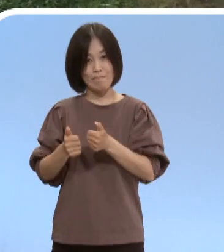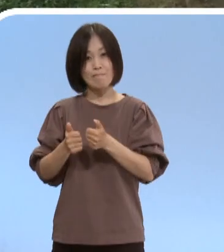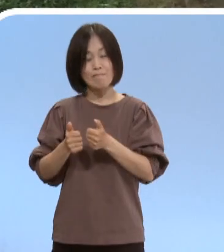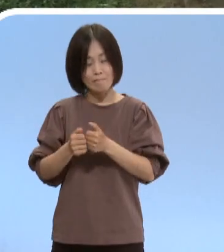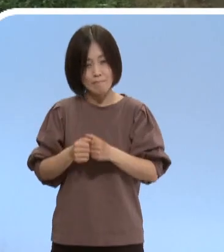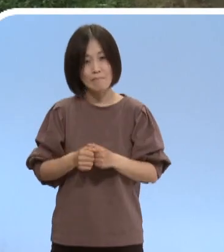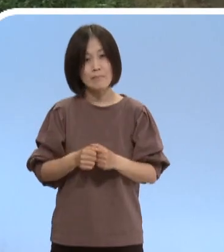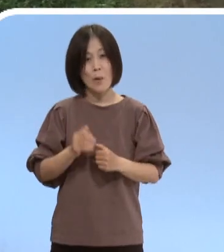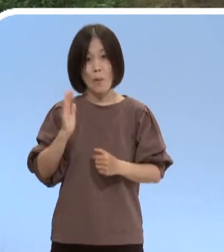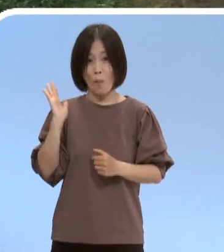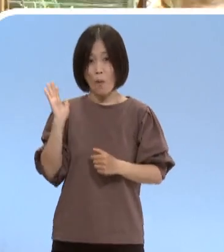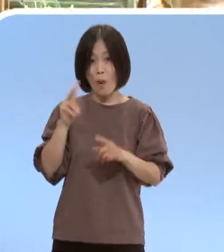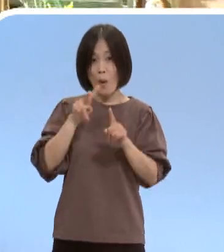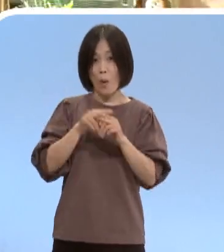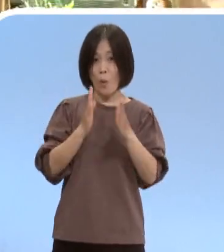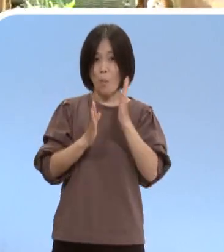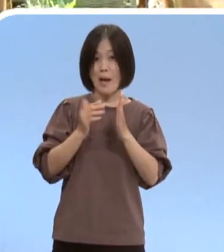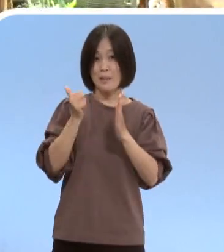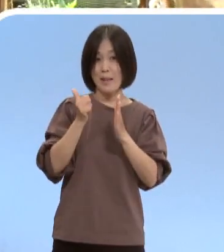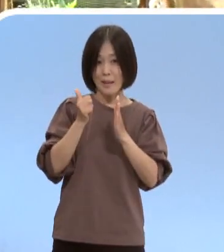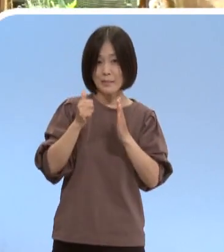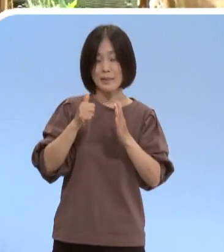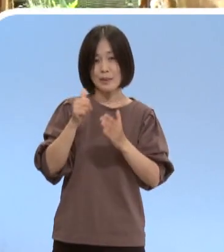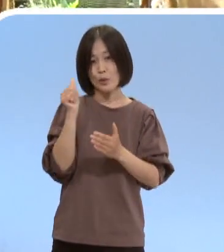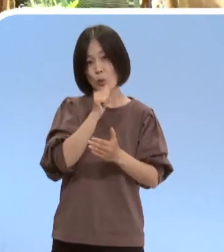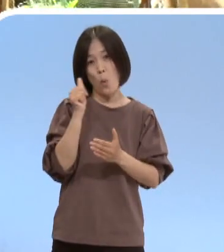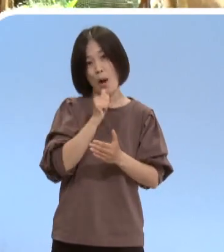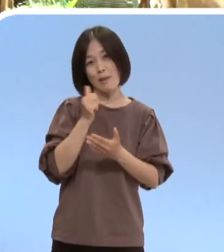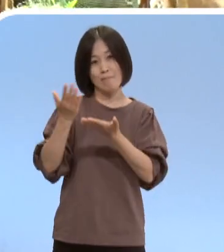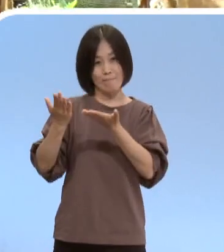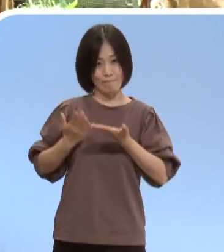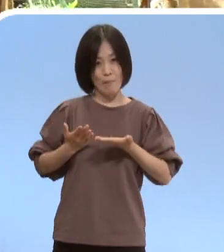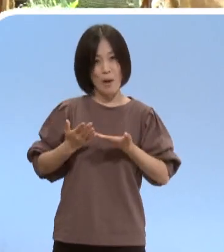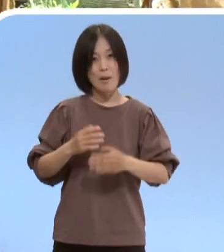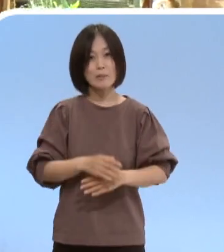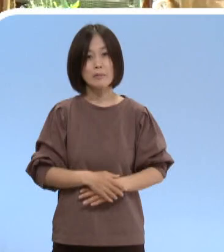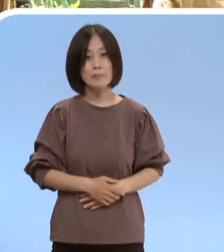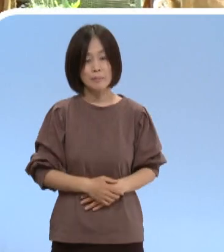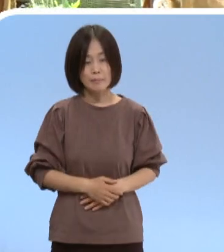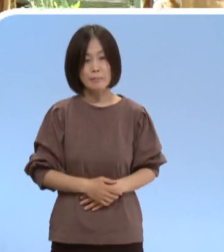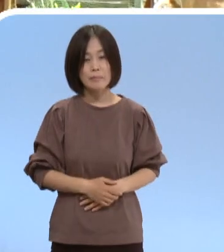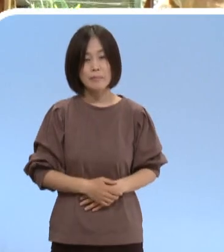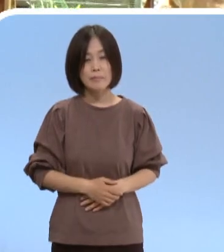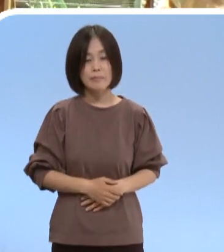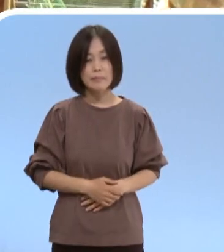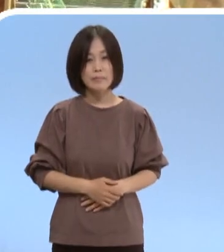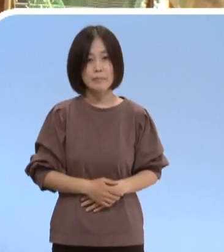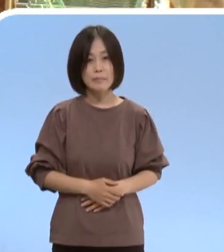繁殖農家の小林さんに牛舎を案内してもらいます。